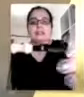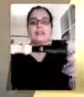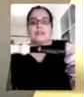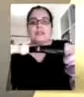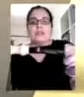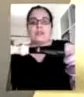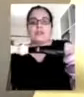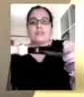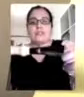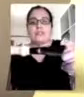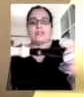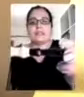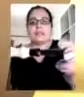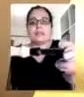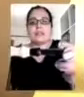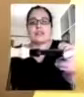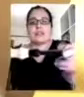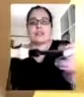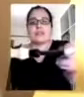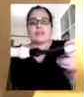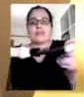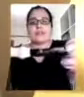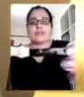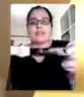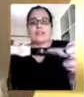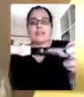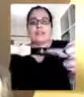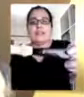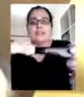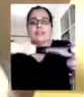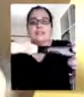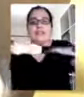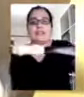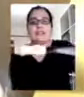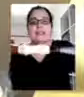Ve gördüğüm kadarıyla, benim şahsen gördüğüm kadarıyla